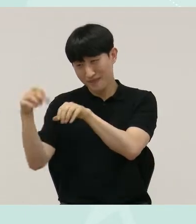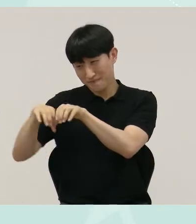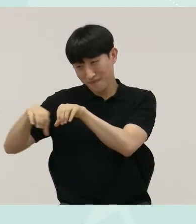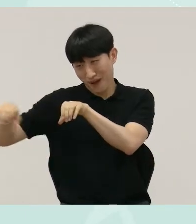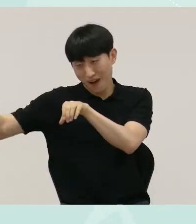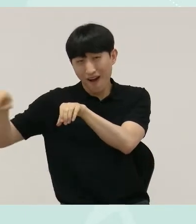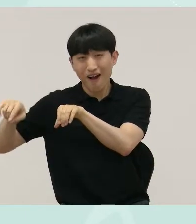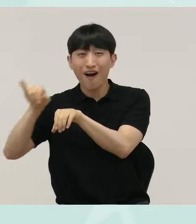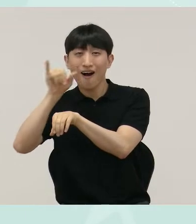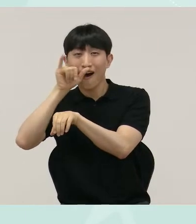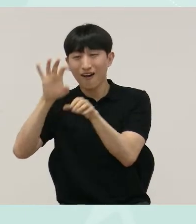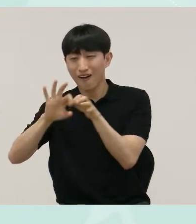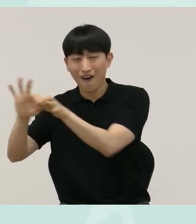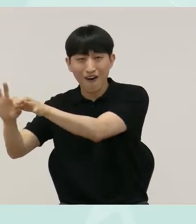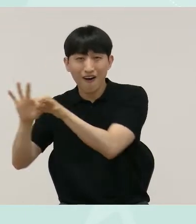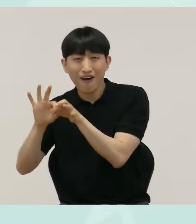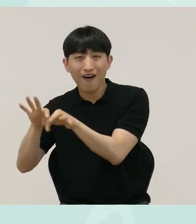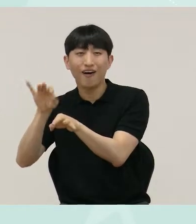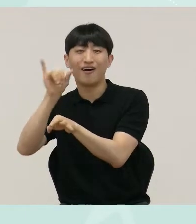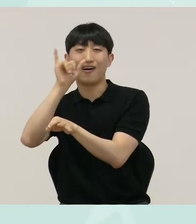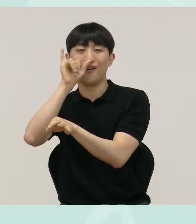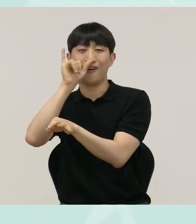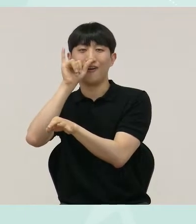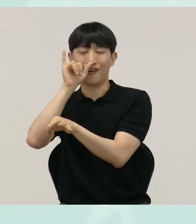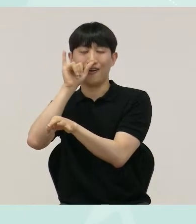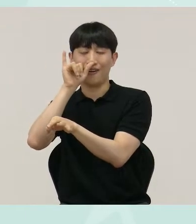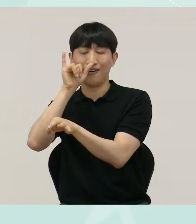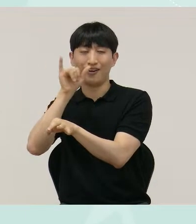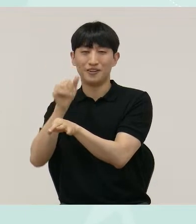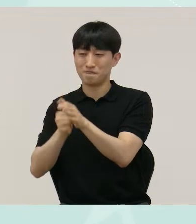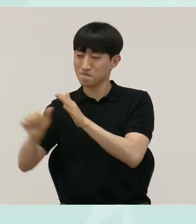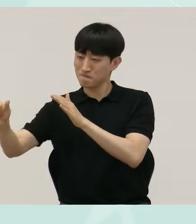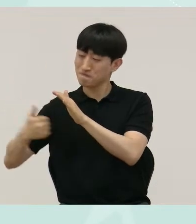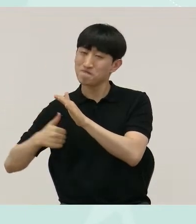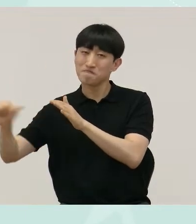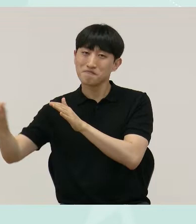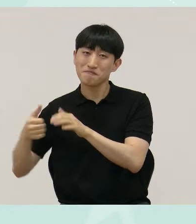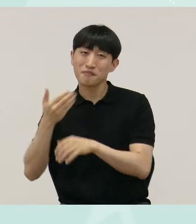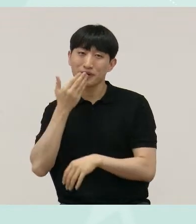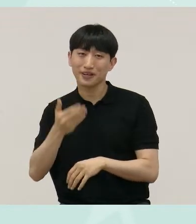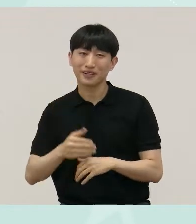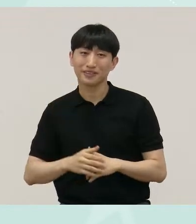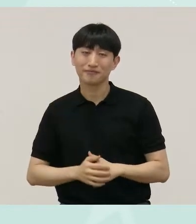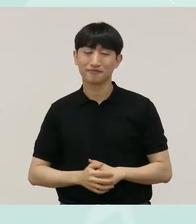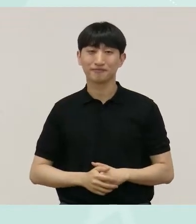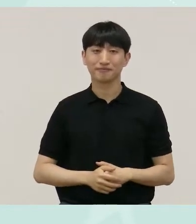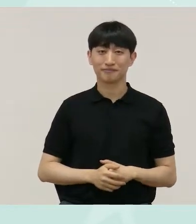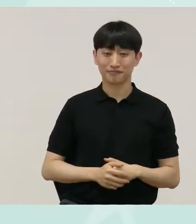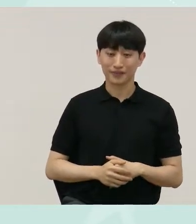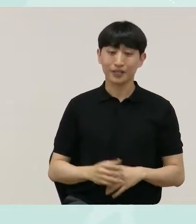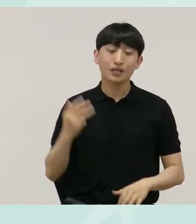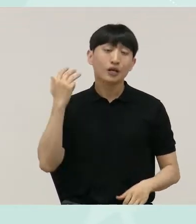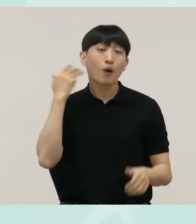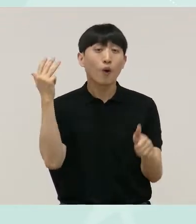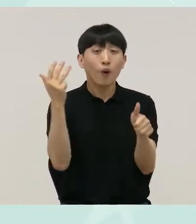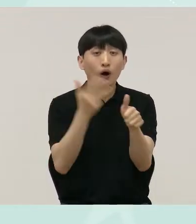있어서 임상동과 연구동을 관통을 시켜주고 있습니다. 인공화호가 시작이 됐던